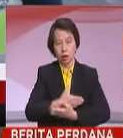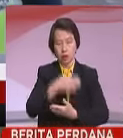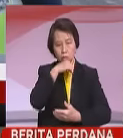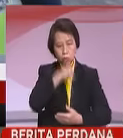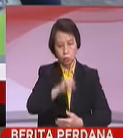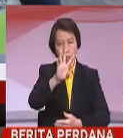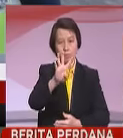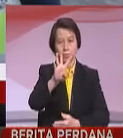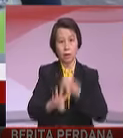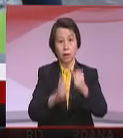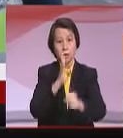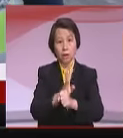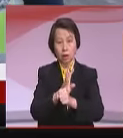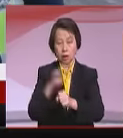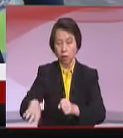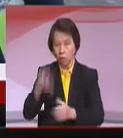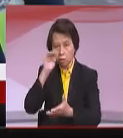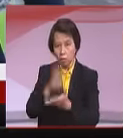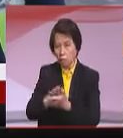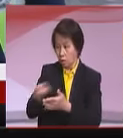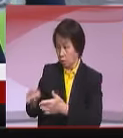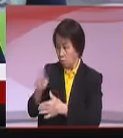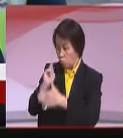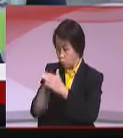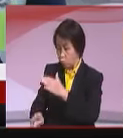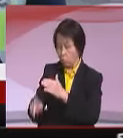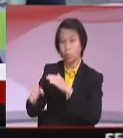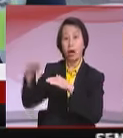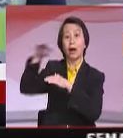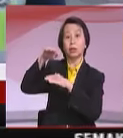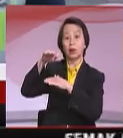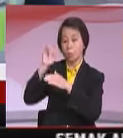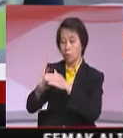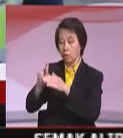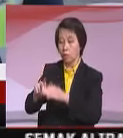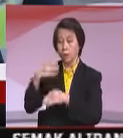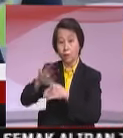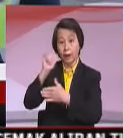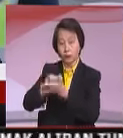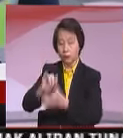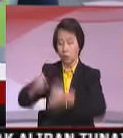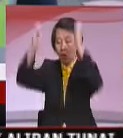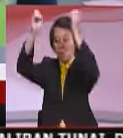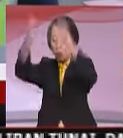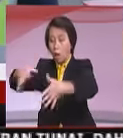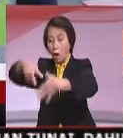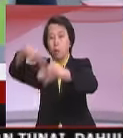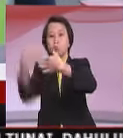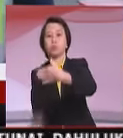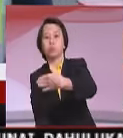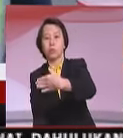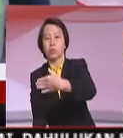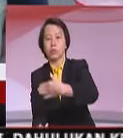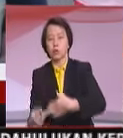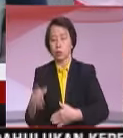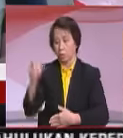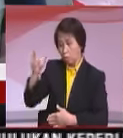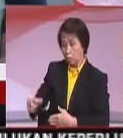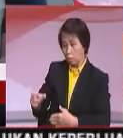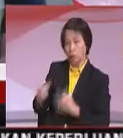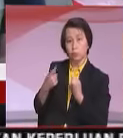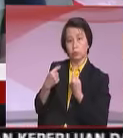4 tahun telah dipercayai telah dibunuh daripada atas dan kemudian dia dicampak ke bawah. Suspek kemudian